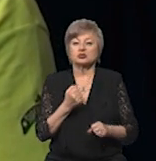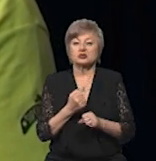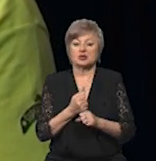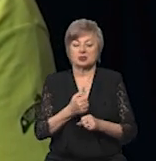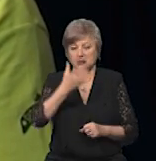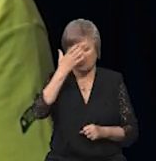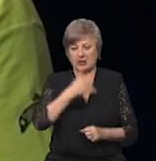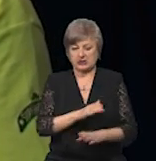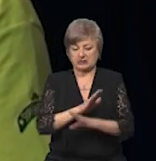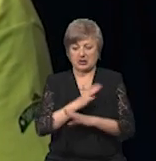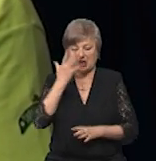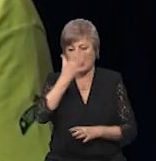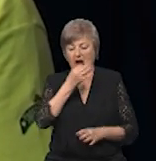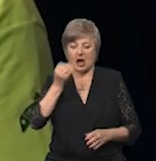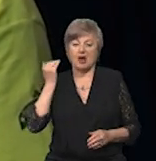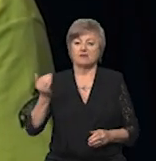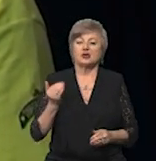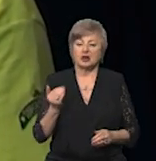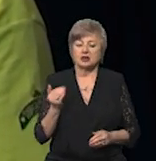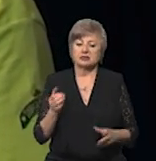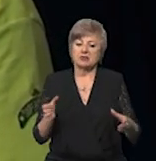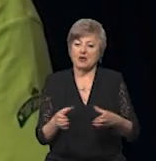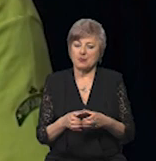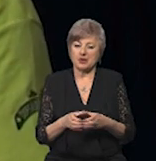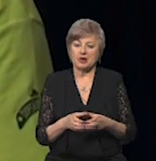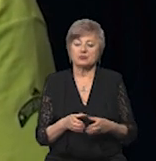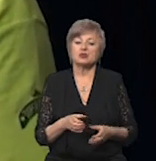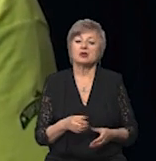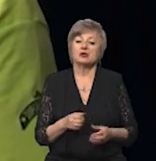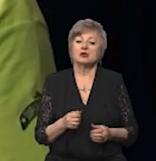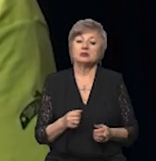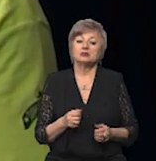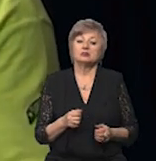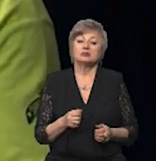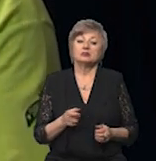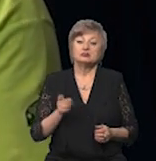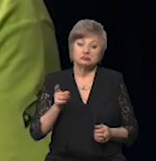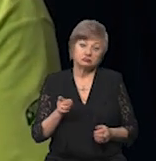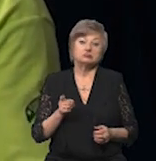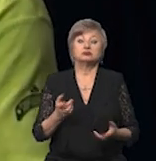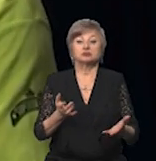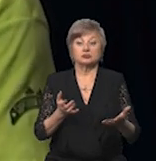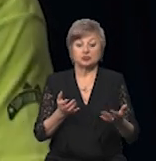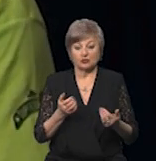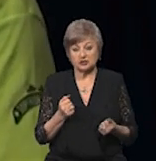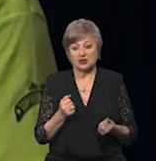смерті з африканського племені Сонгве. Ну, він її взяв з книжки, да,